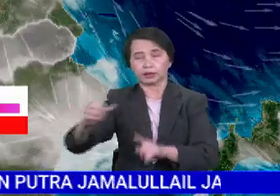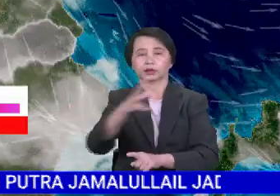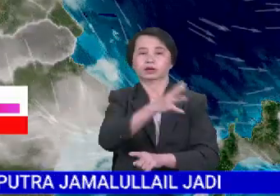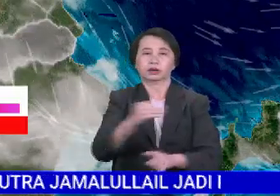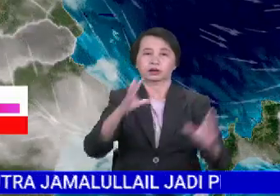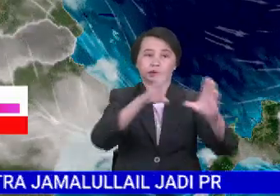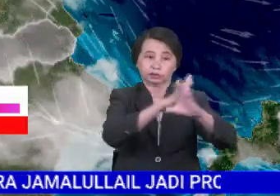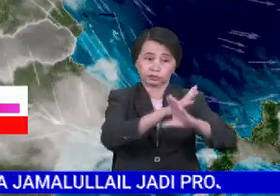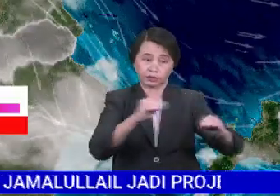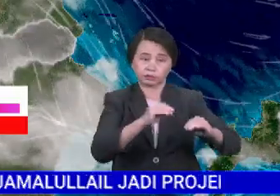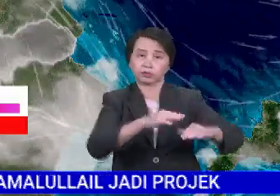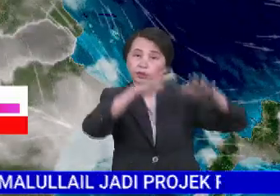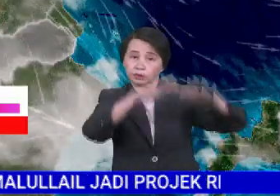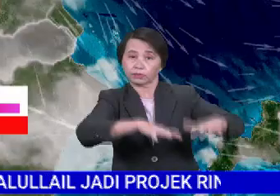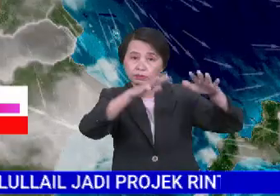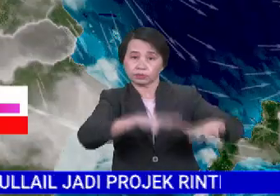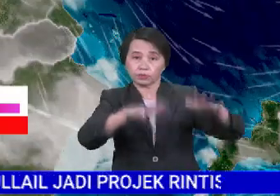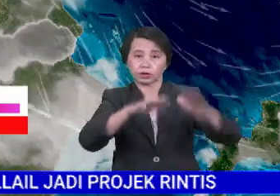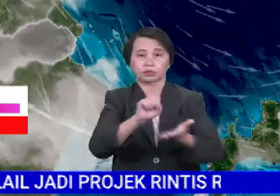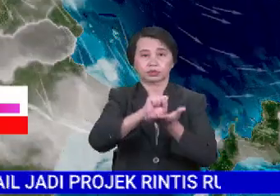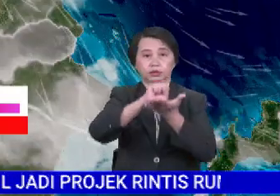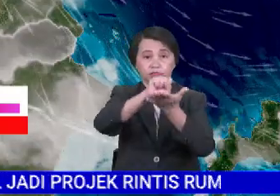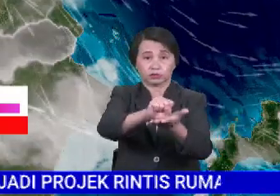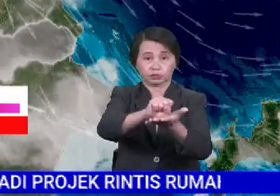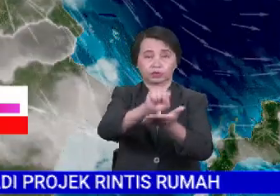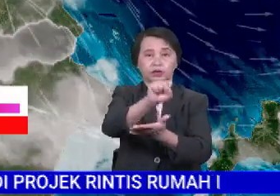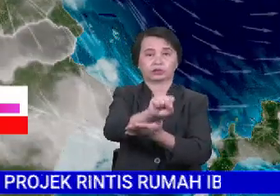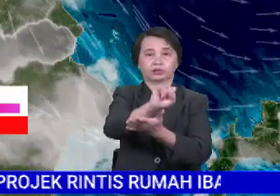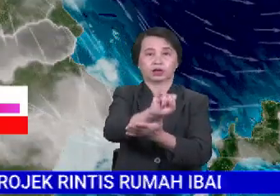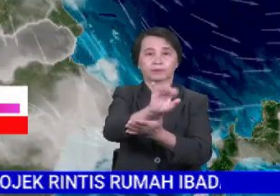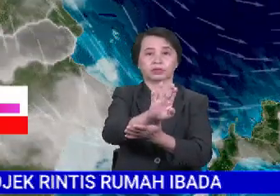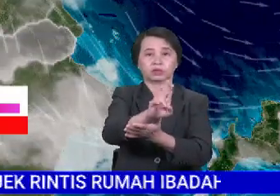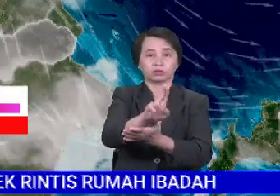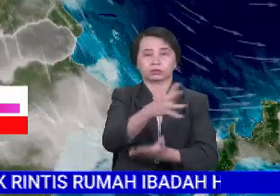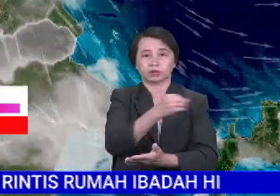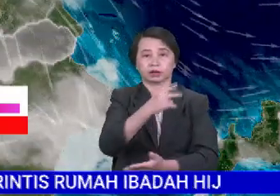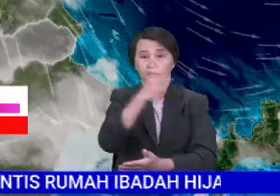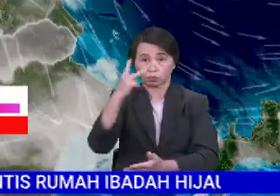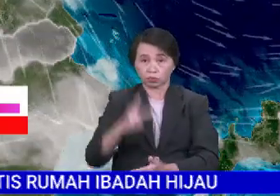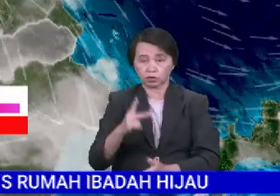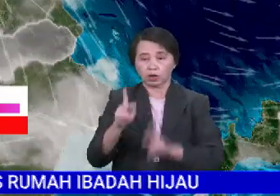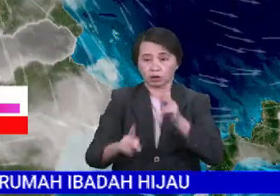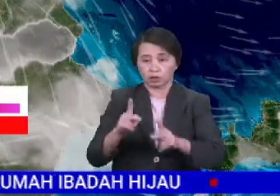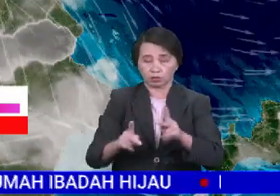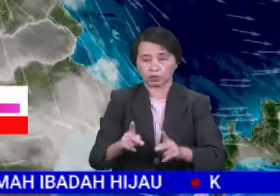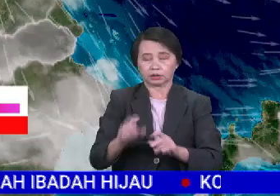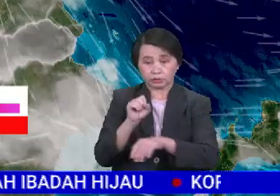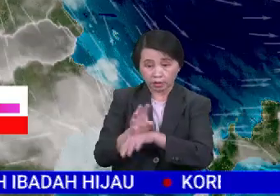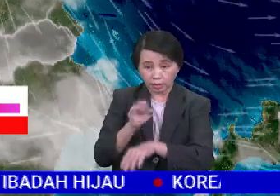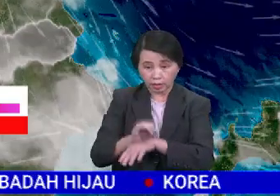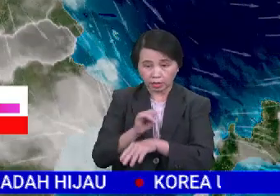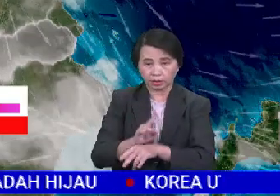pula, hujan lebih tertumpu di bahagian Sibu dan juga Kuching. Justru itu, orang awam dinasihatkan untuk